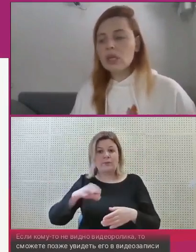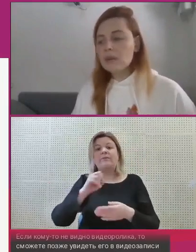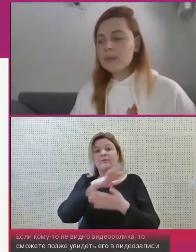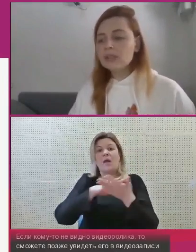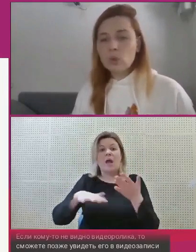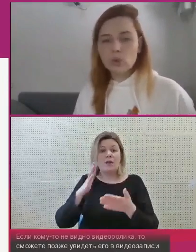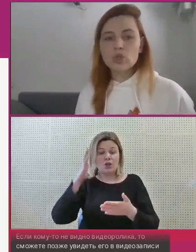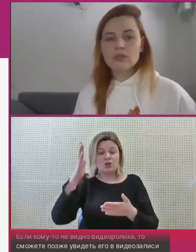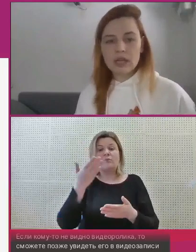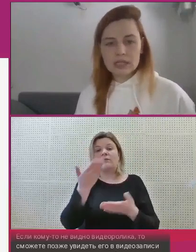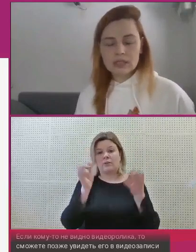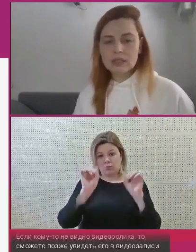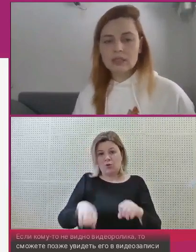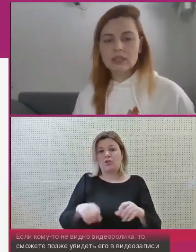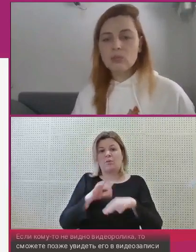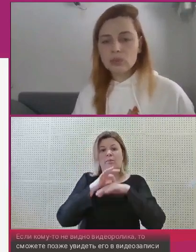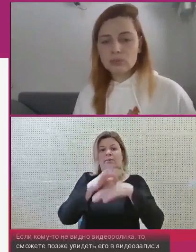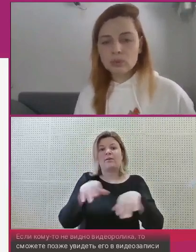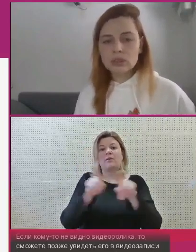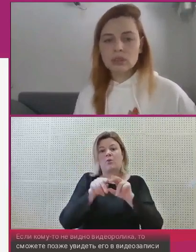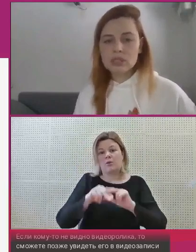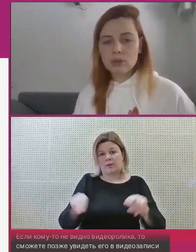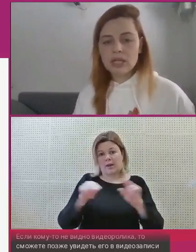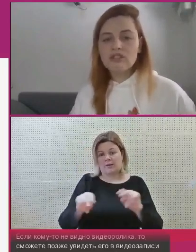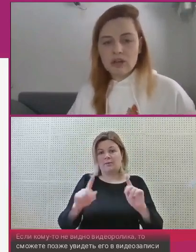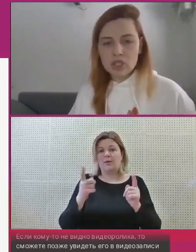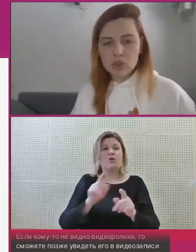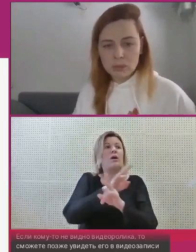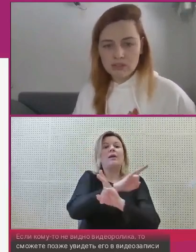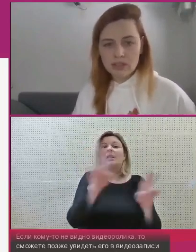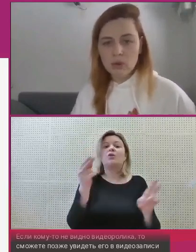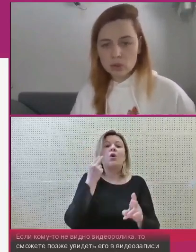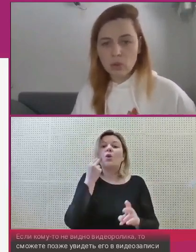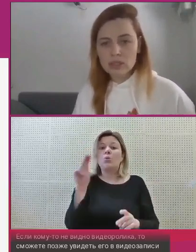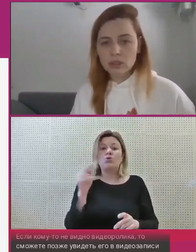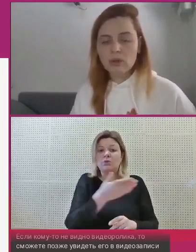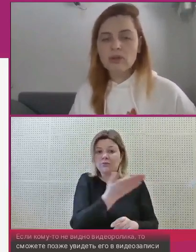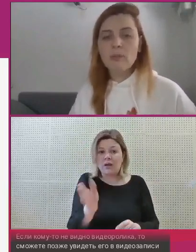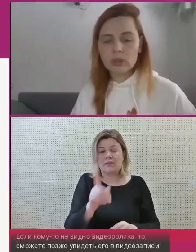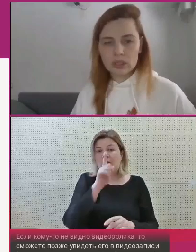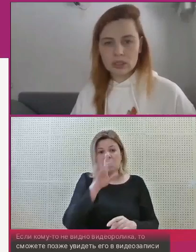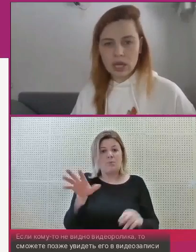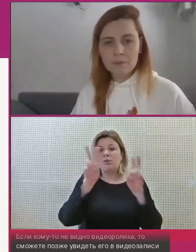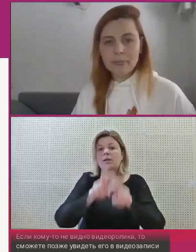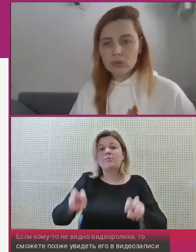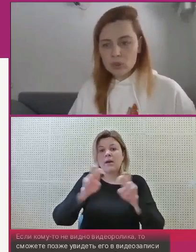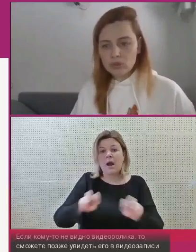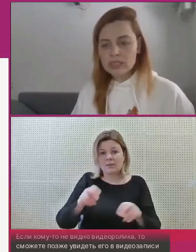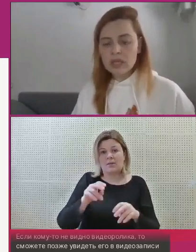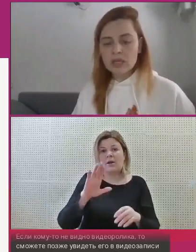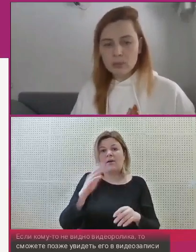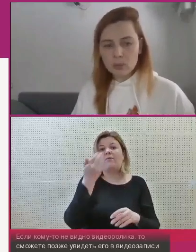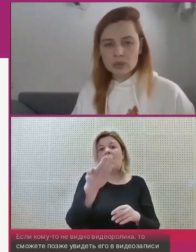потому что никто лучше вас не будет разбираться в вашей собственной аудитории, с которой вы работаете, да.